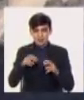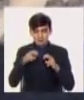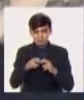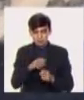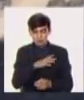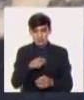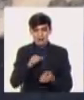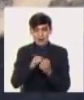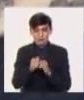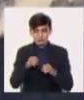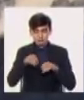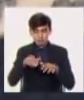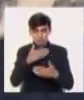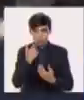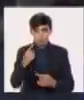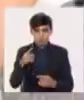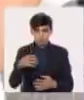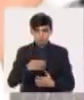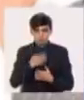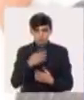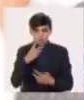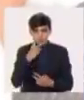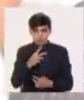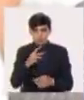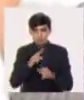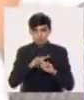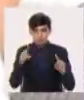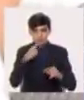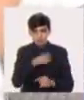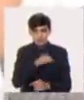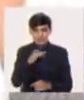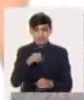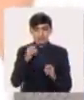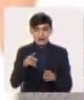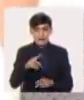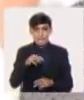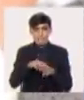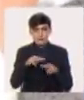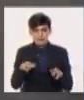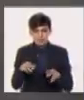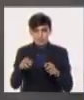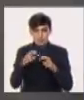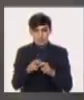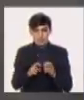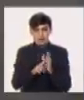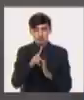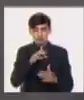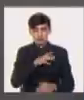төселмегеніне таң. Аядай ғана ауылдан шыққан бұл мәселені индустрия және инфрақұрылымдық даму министрлігі тікелей бақылауға алыпты.